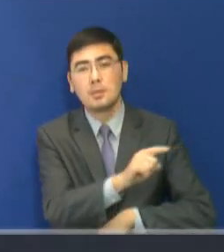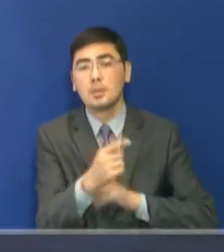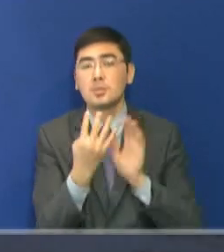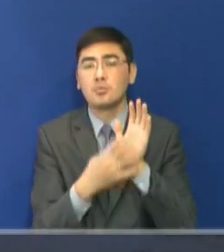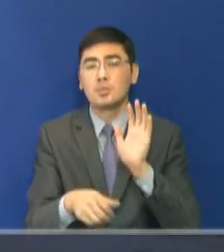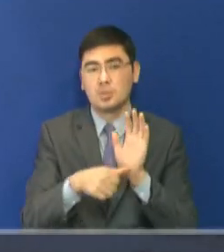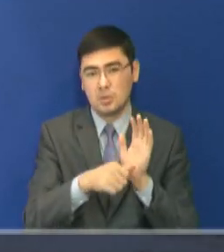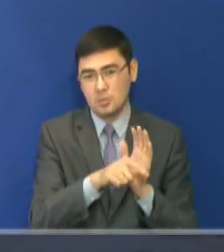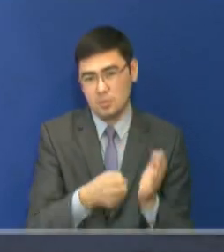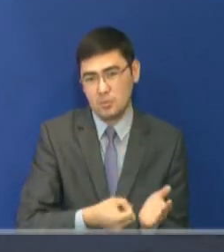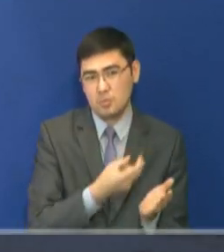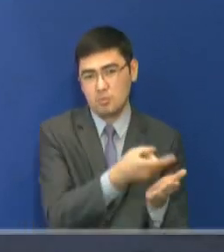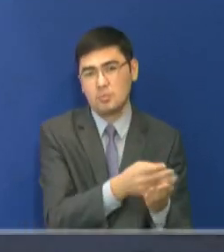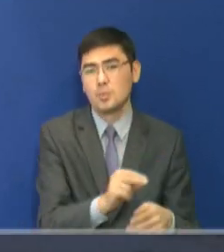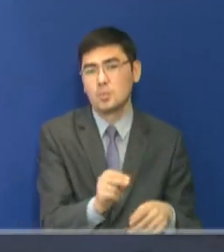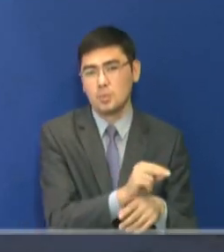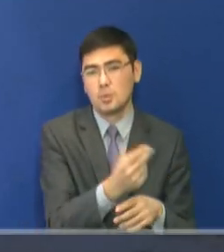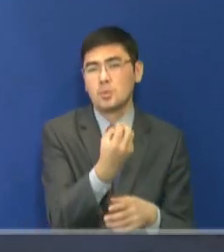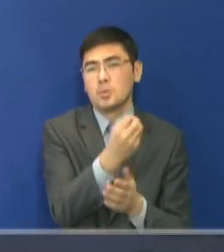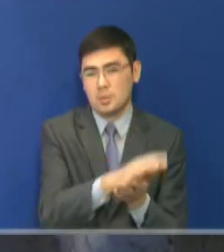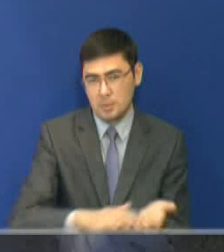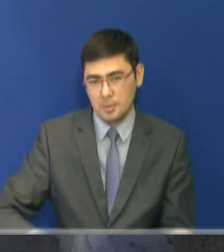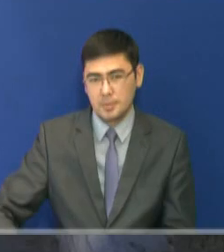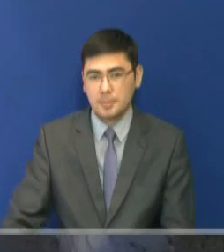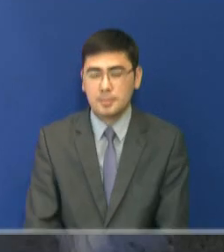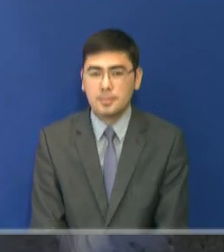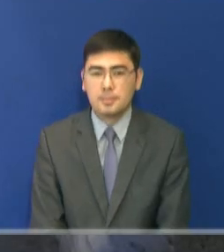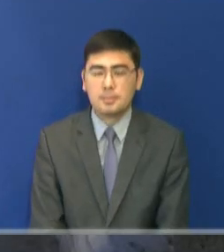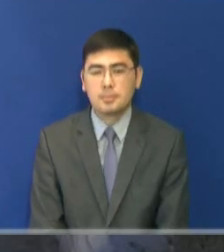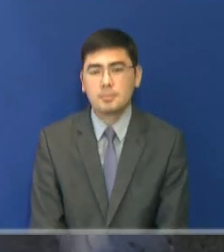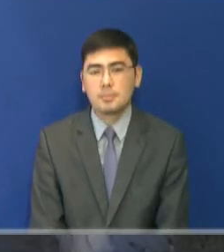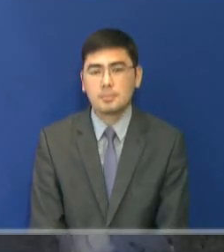96 человек. Сауле Байгалиева, Бердбек Хармбай, Айдос Айткалиев, телеканал «Семей».